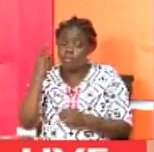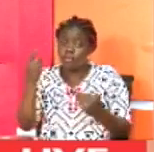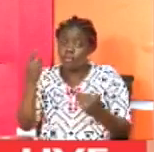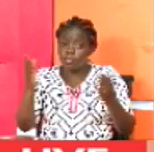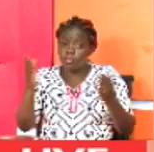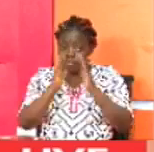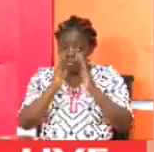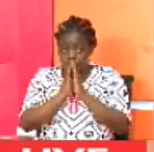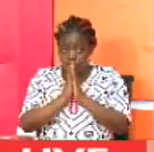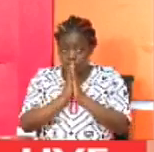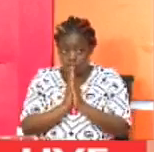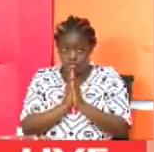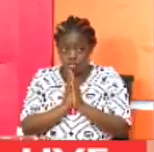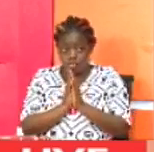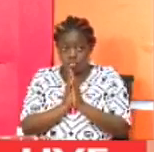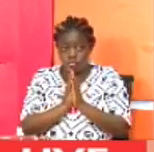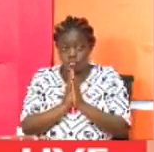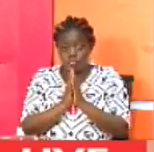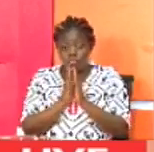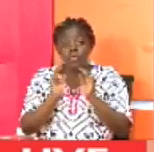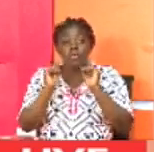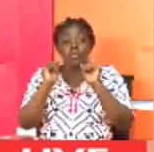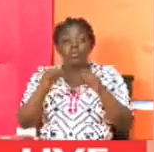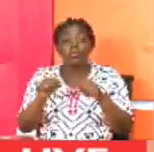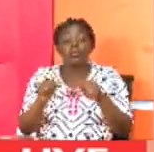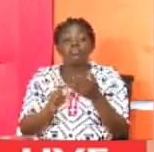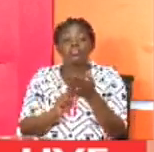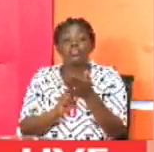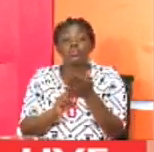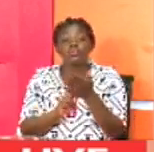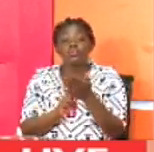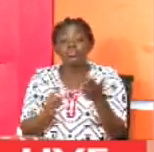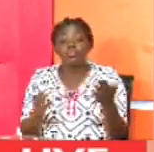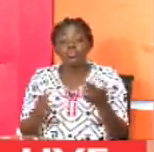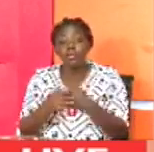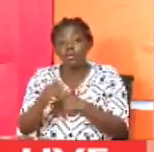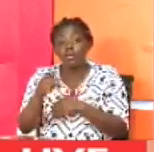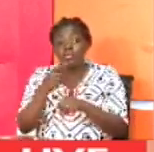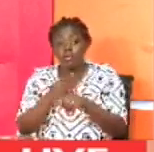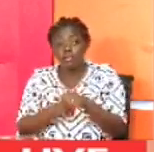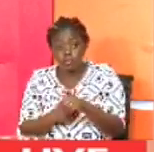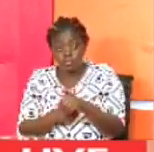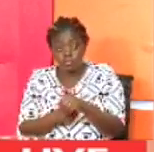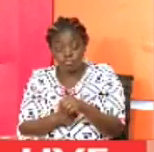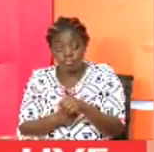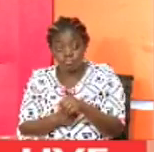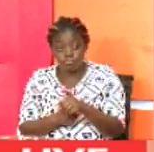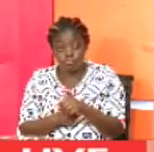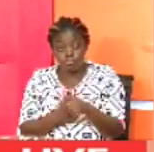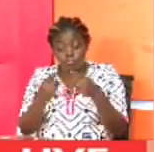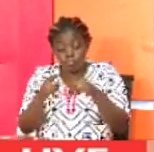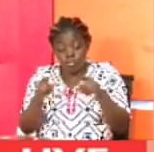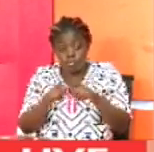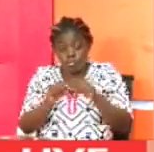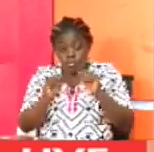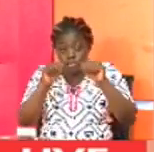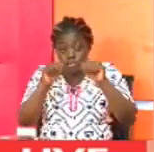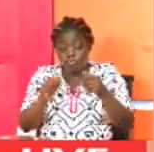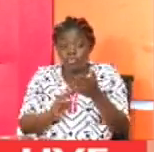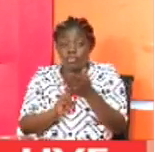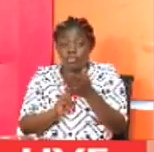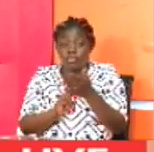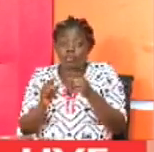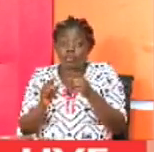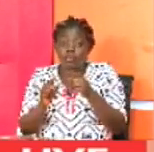eswalatu leeri ekyo kisobola okukozesebwa ebiseera ebirala nga ramadaan teriiwo kyokka ate kisobola n'okukozesebwa nga